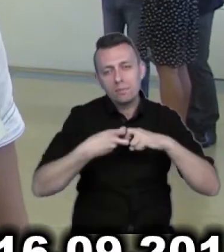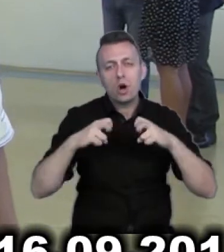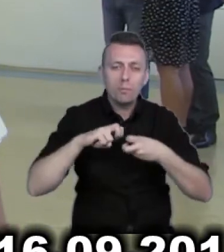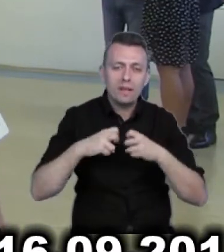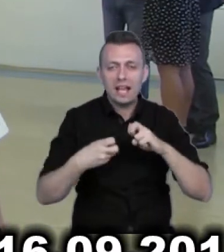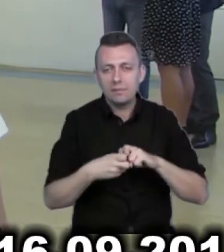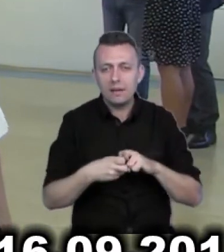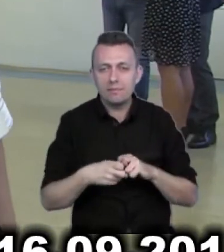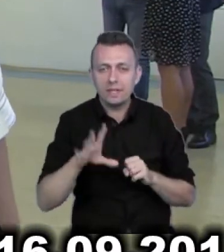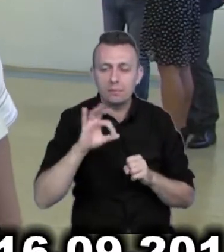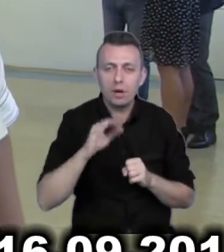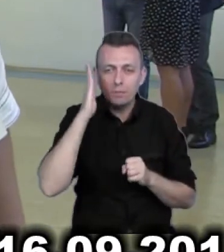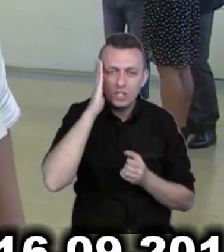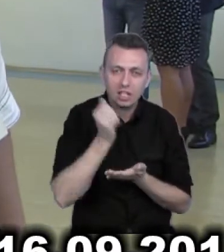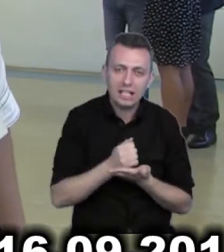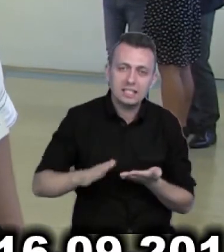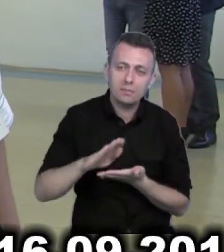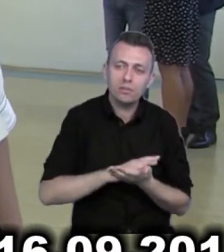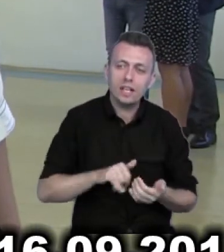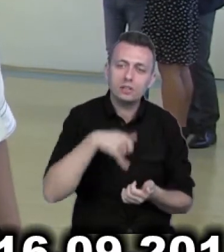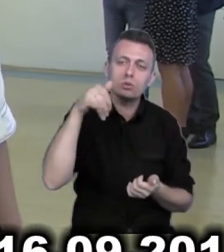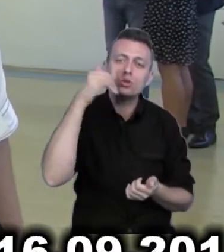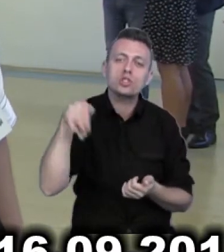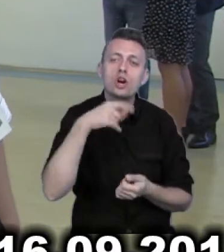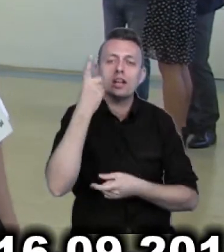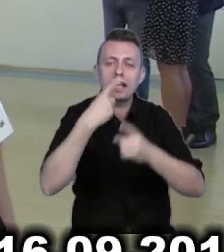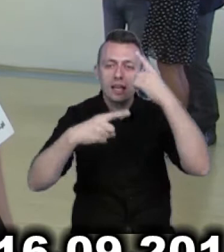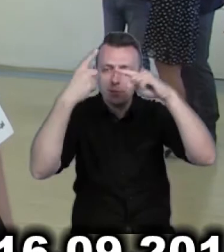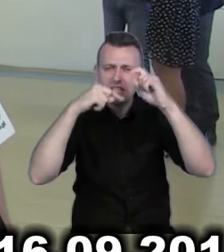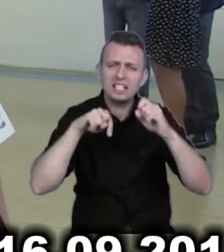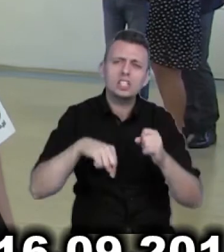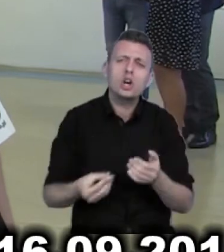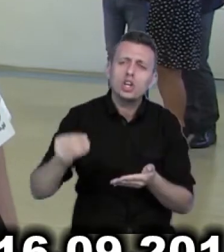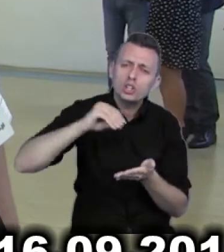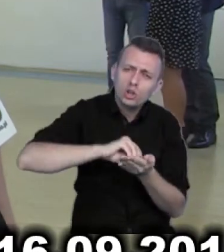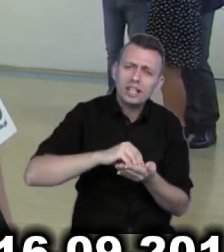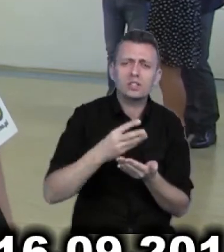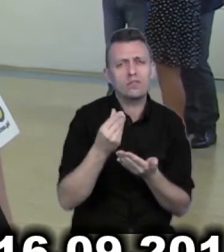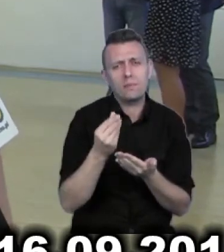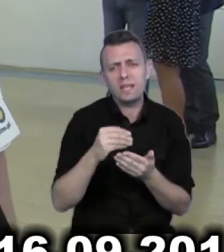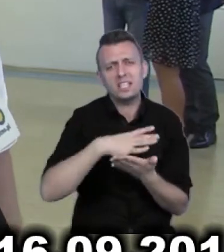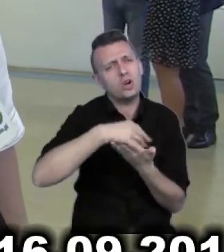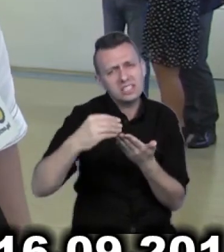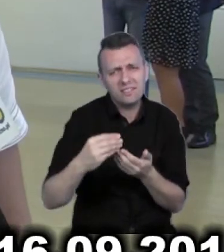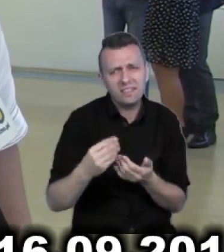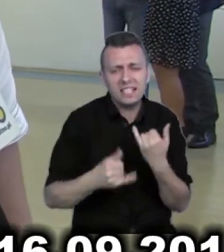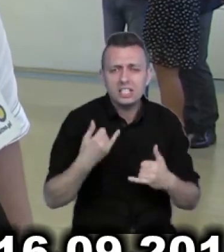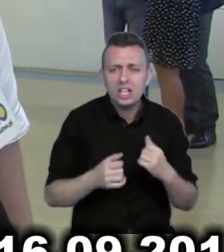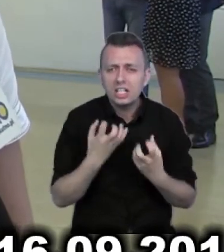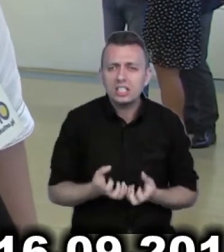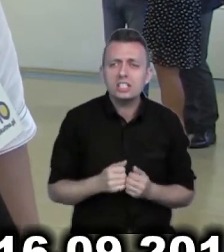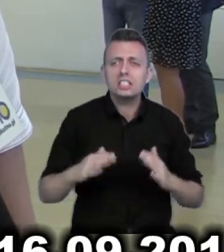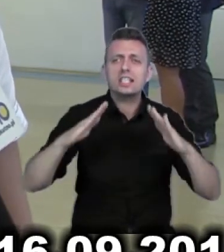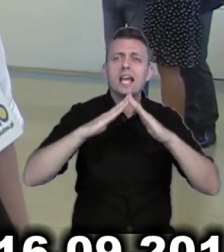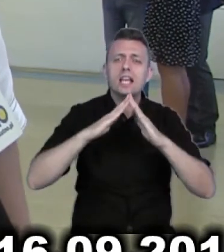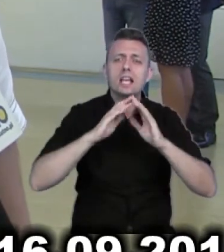ponieważ zawsze zastanawiali się, no tak, to dodatkowy wydatek, jeśli chce iść na siłownię, jeśli chce skorzystać z nowoczesnego sprzętu. W